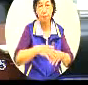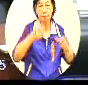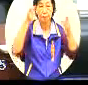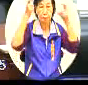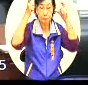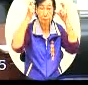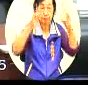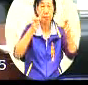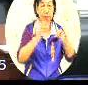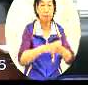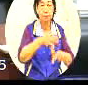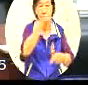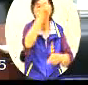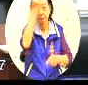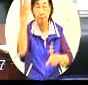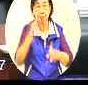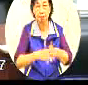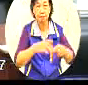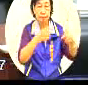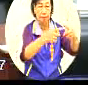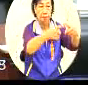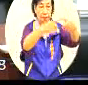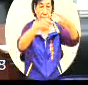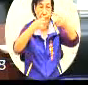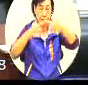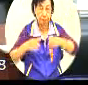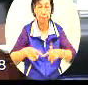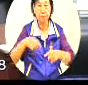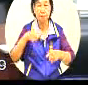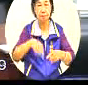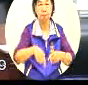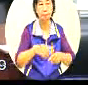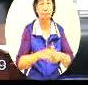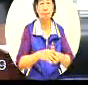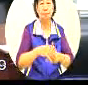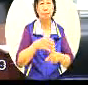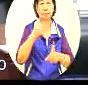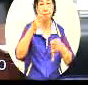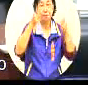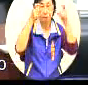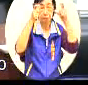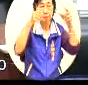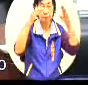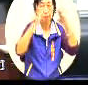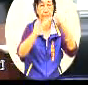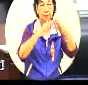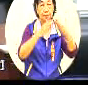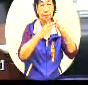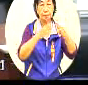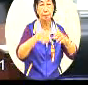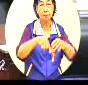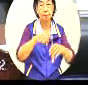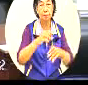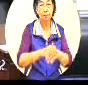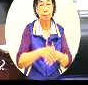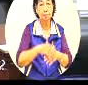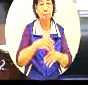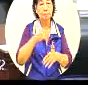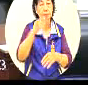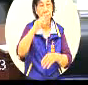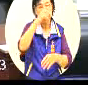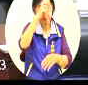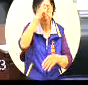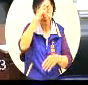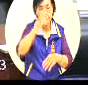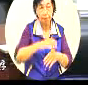市。第一个，我们先提供给他比较让他能够负担得起的住宅之外，我们也希望未来高雄市能够创造更多的